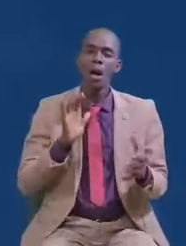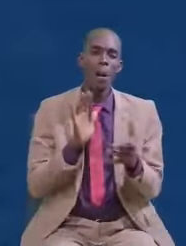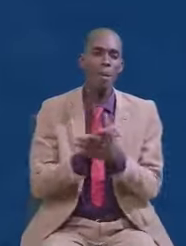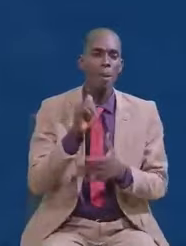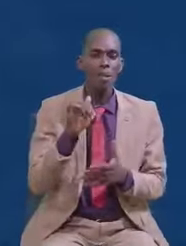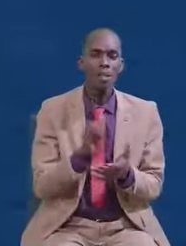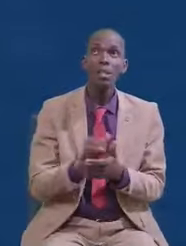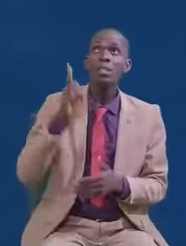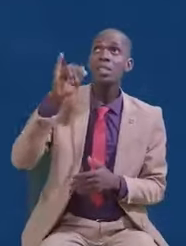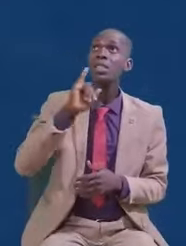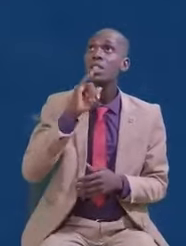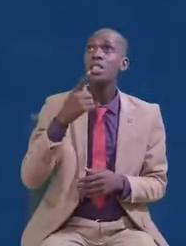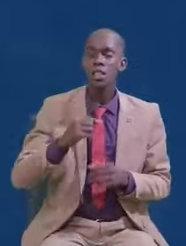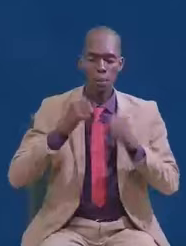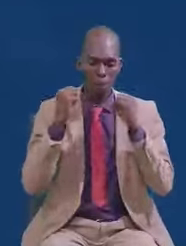Il est la puissance de Dieu.